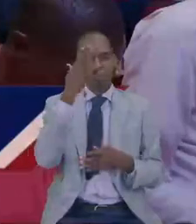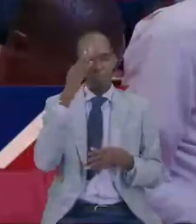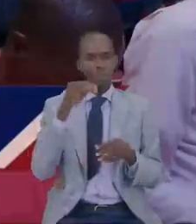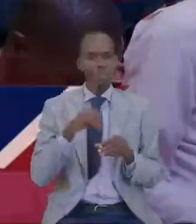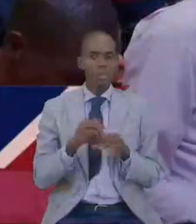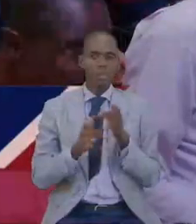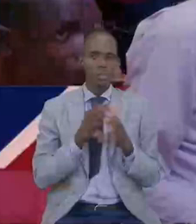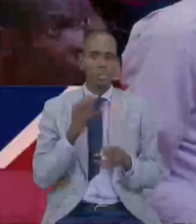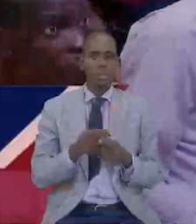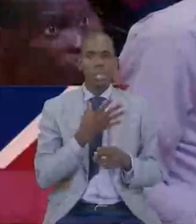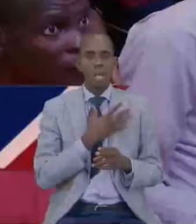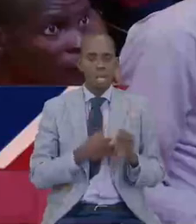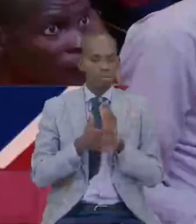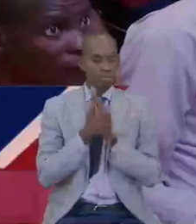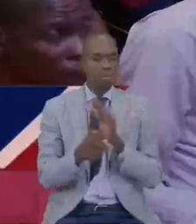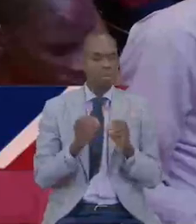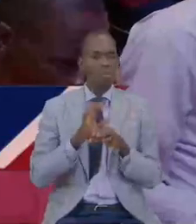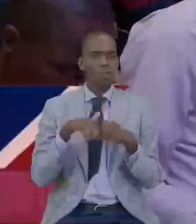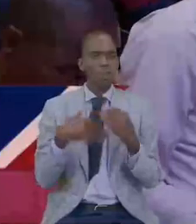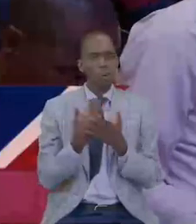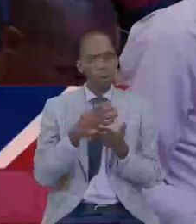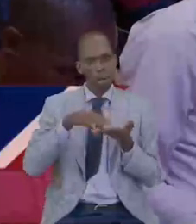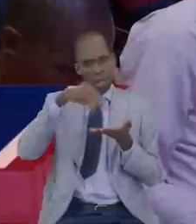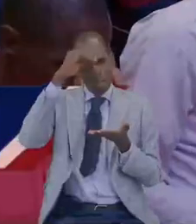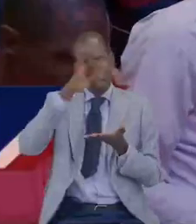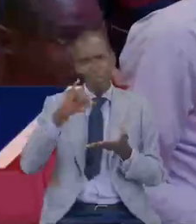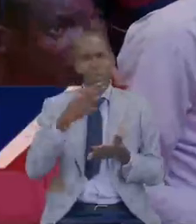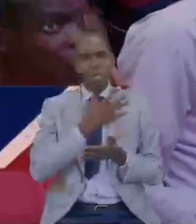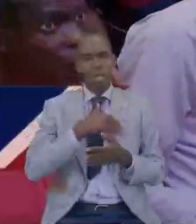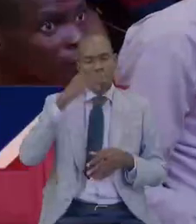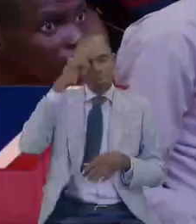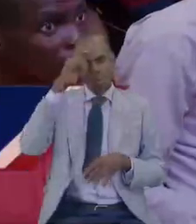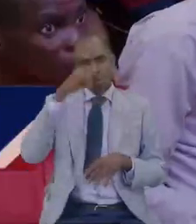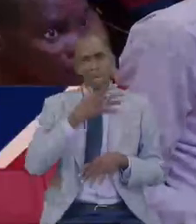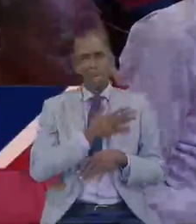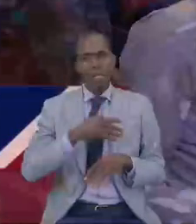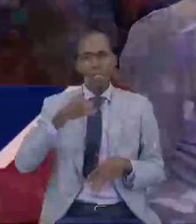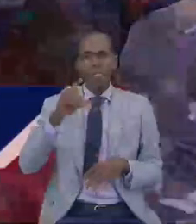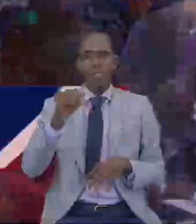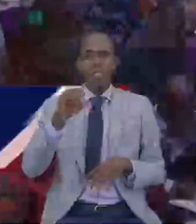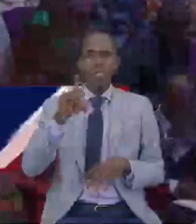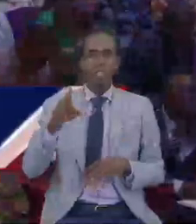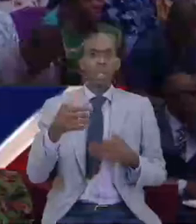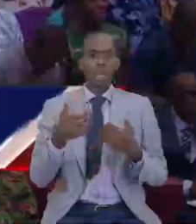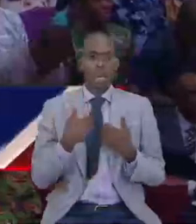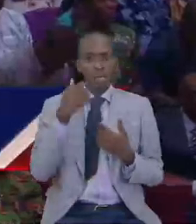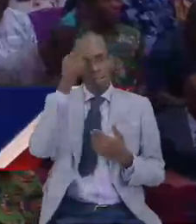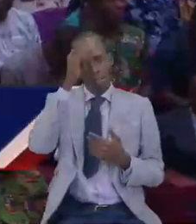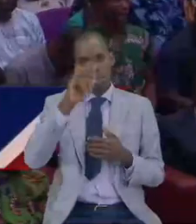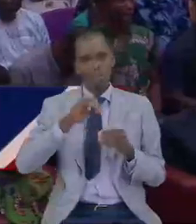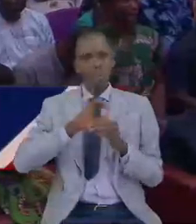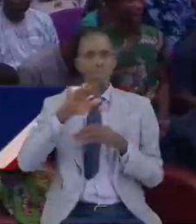dans toutes les lettres et de la sagesse. Et Daniel expliquait toutes les visions et tous les songes.